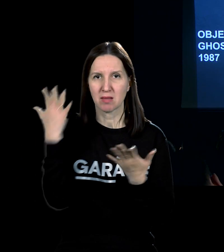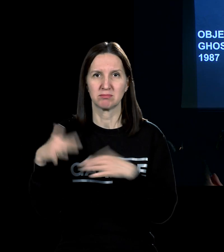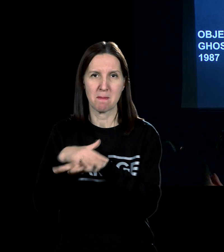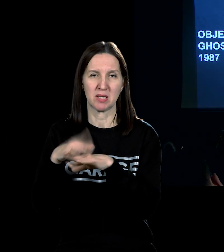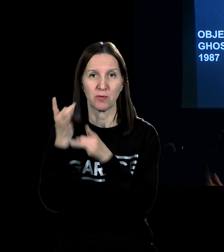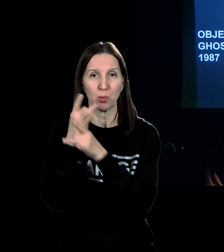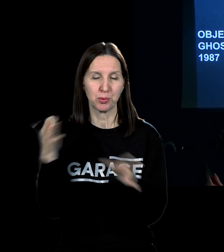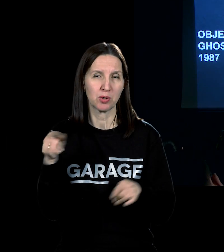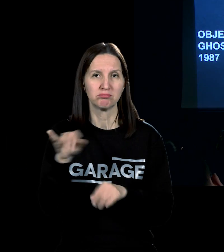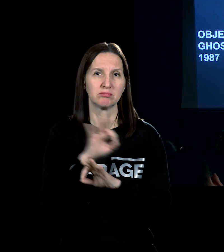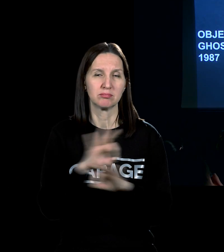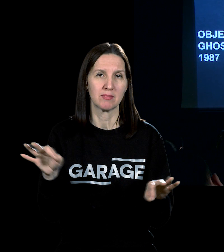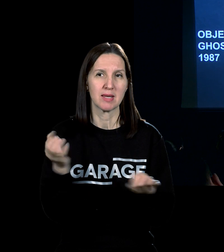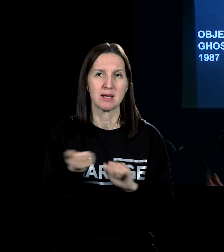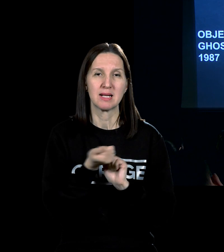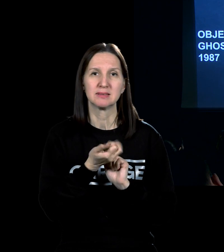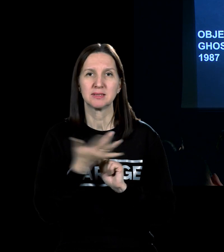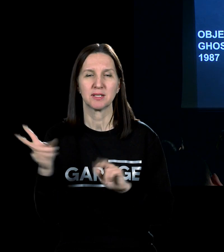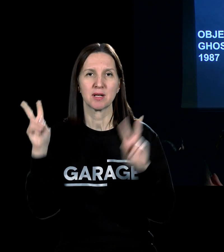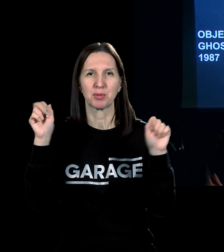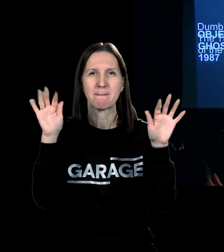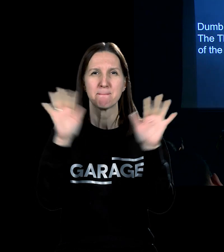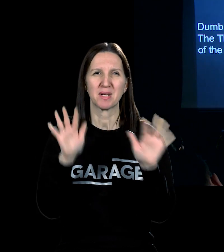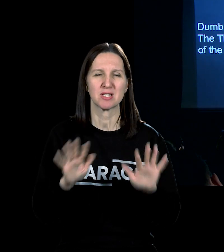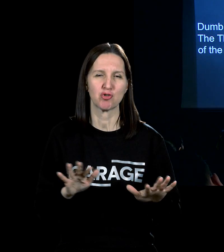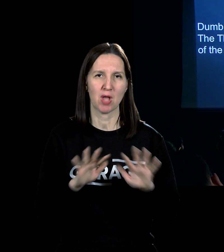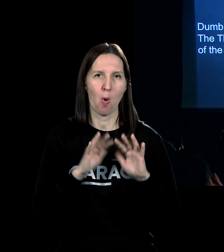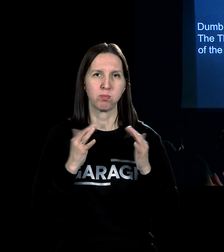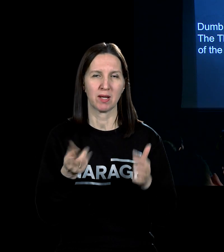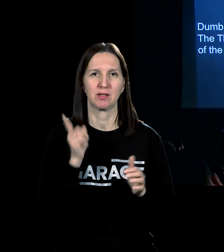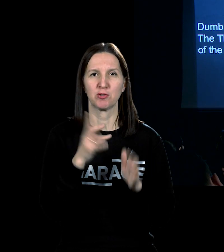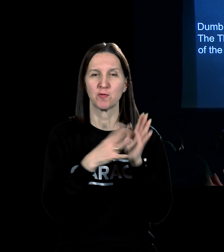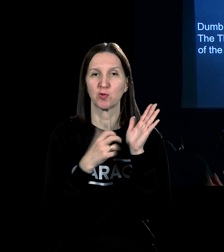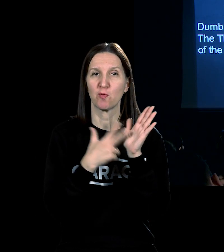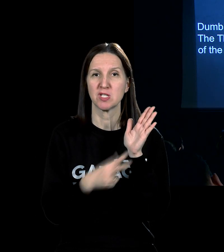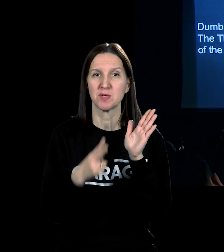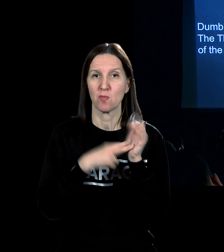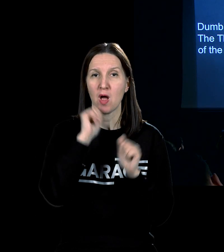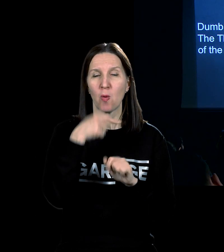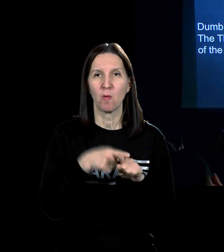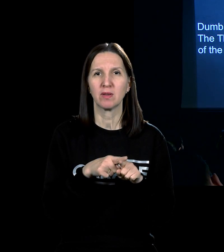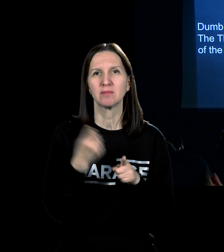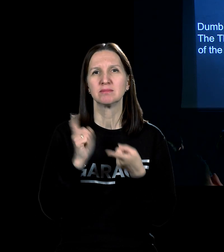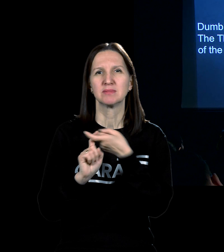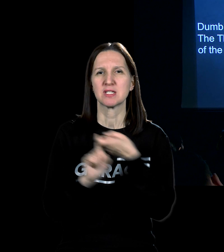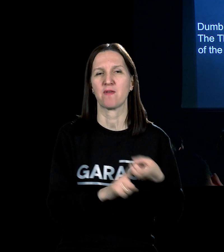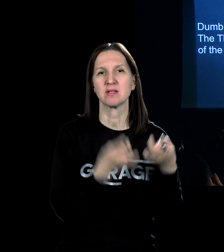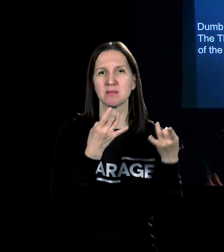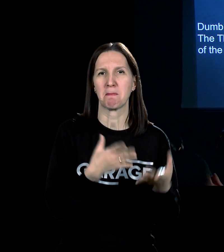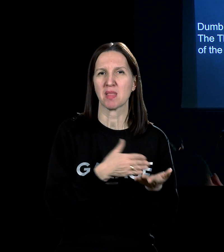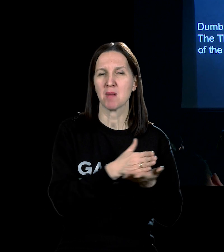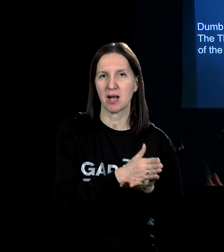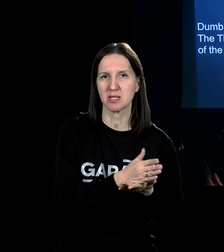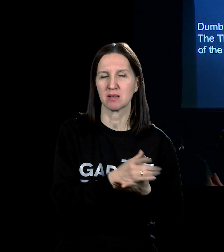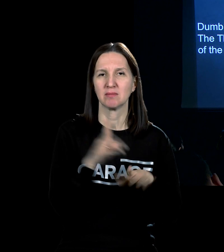серию «Призрачные объекты» 87-й год, с отсылками к минимализму, да, там, с цитатами из Дональда